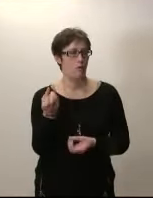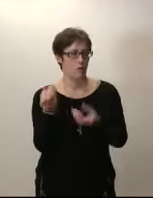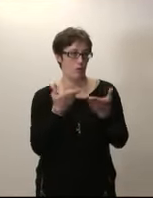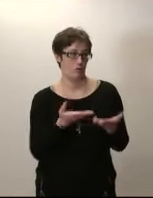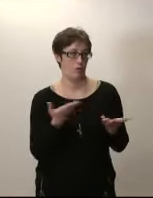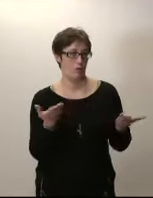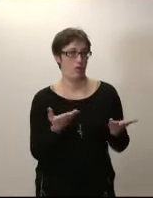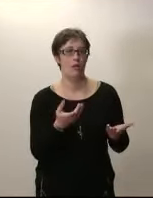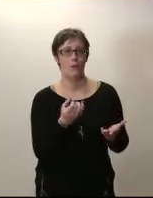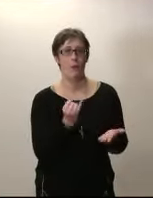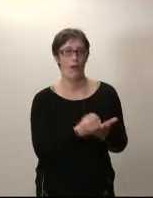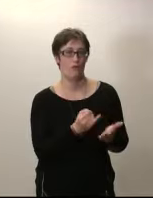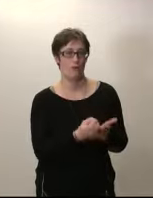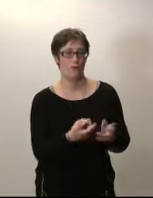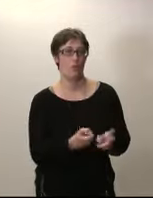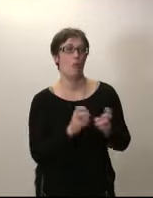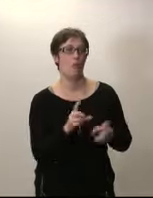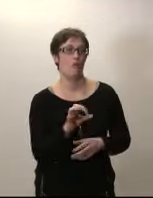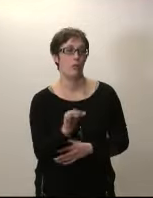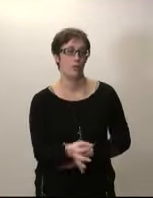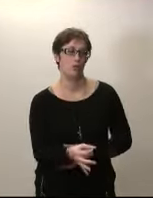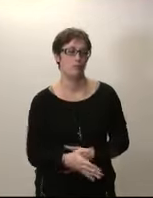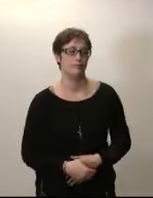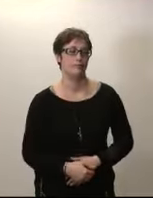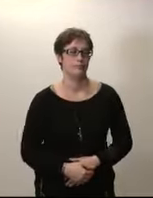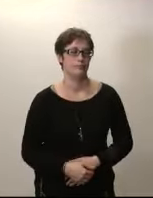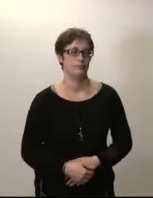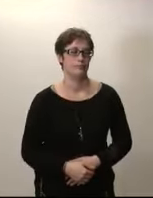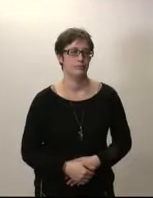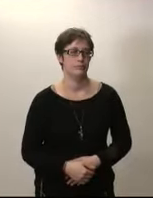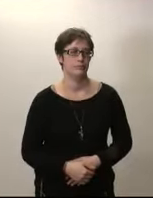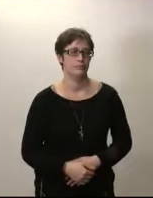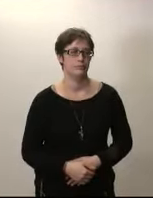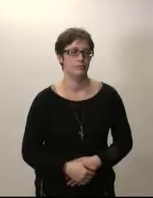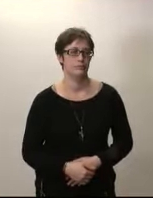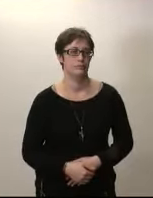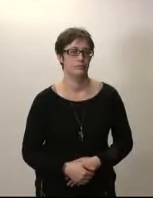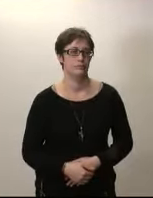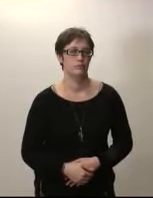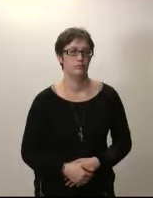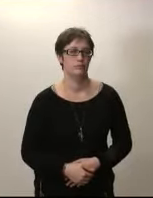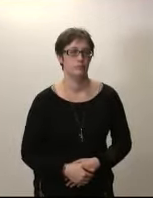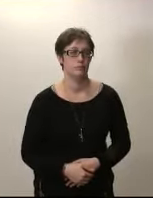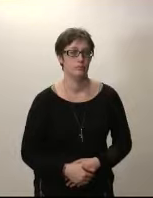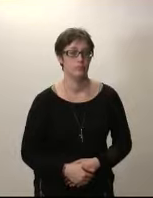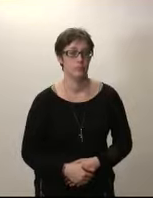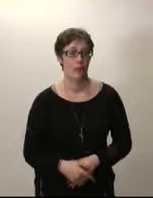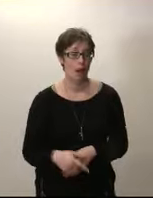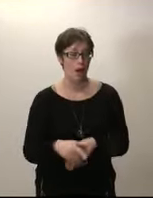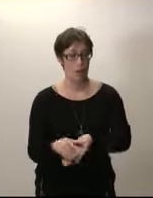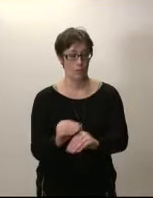de la fiscalité locale de plus de 20%. Et donc, la seule question qui en réalité intéresse nos concitoyens dans nos débats de ce